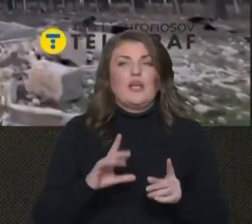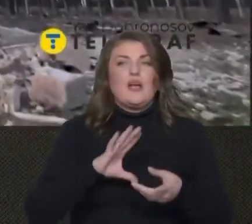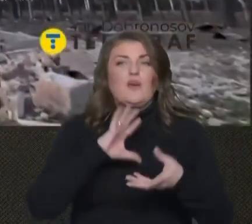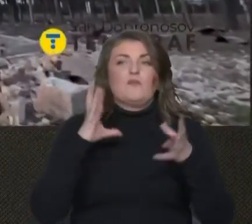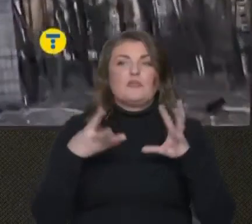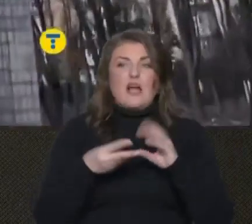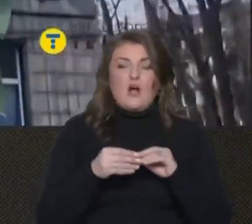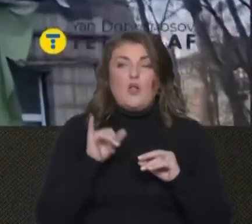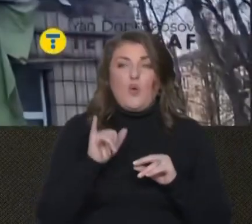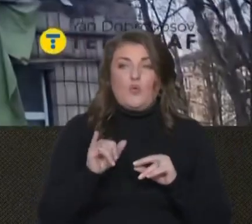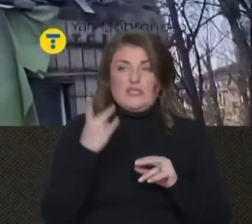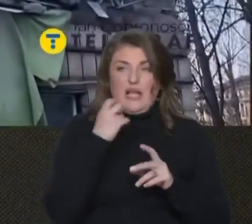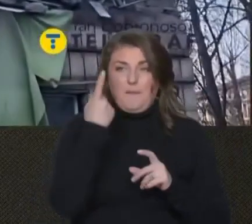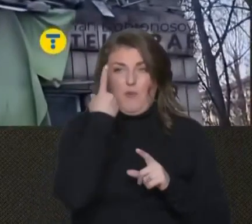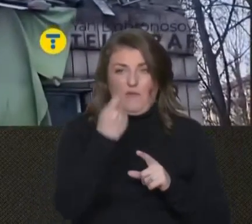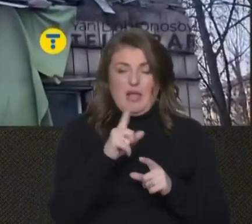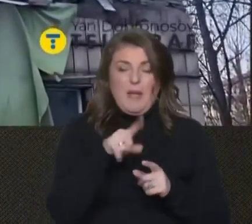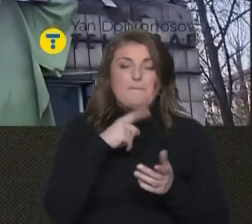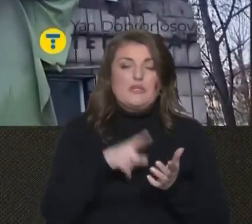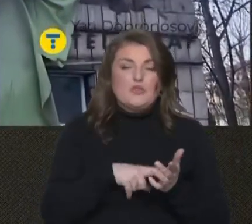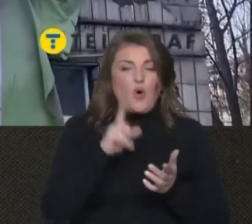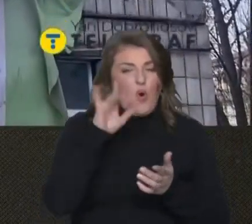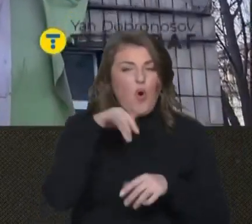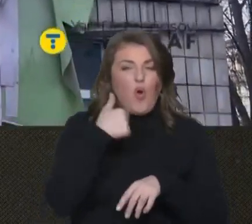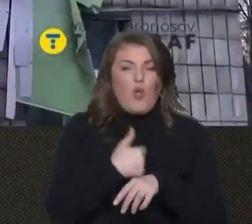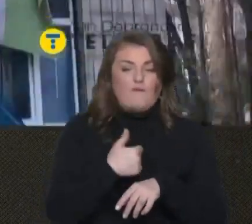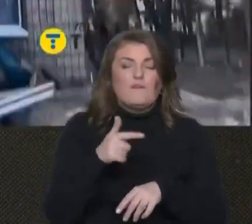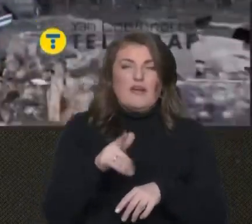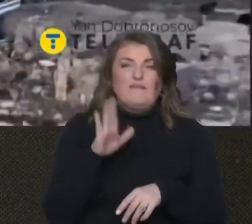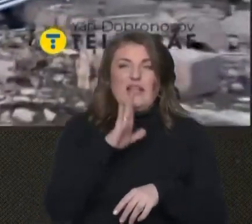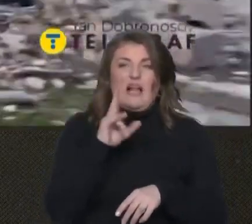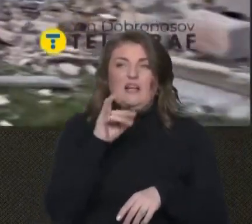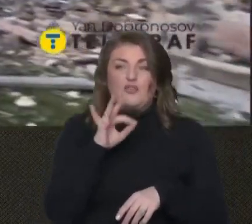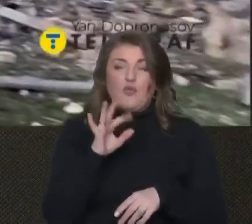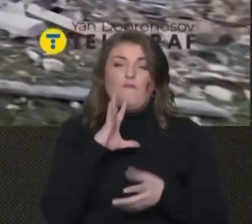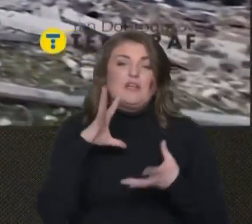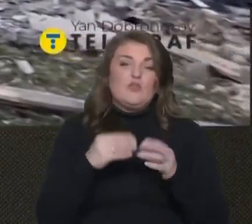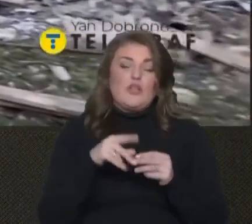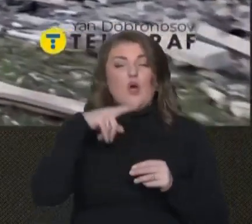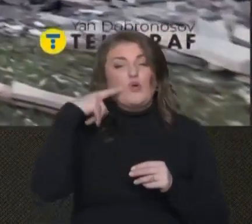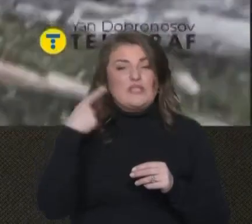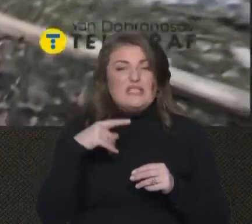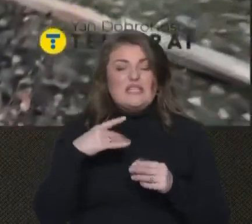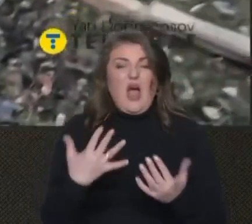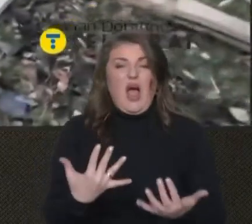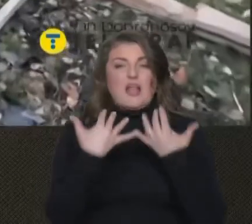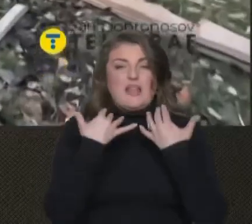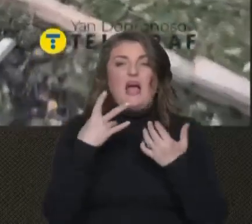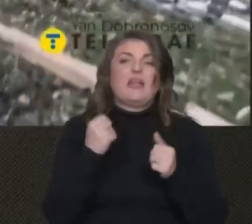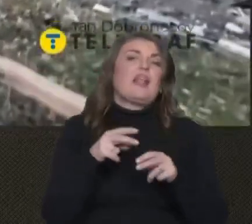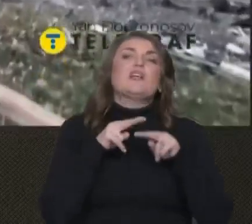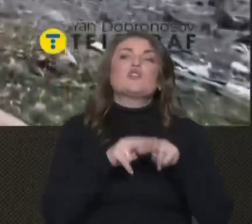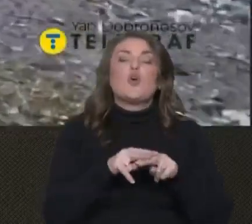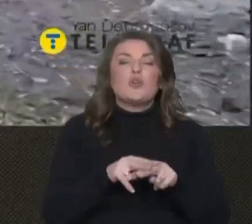загалом за повідомленням міського голови Віталія Кличка, у результаті російської атаки на